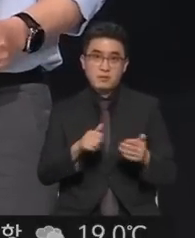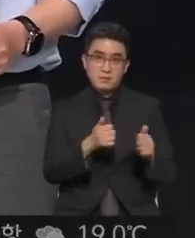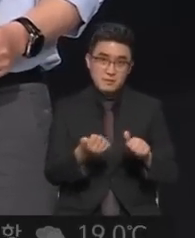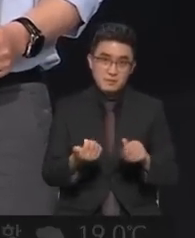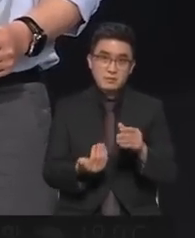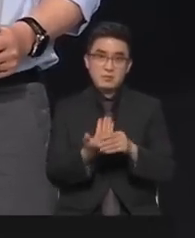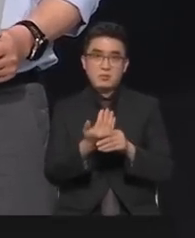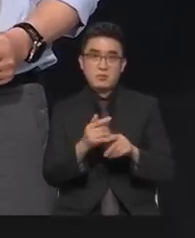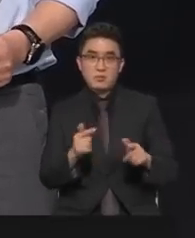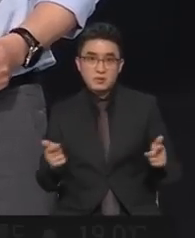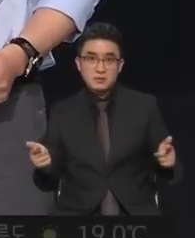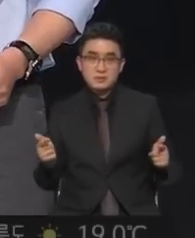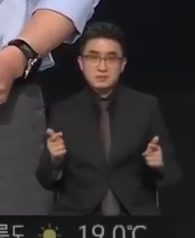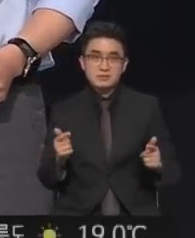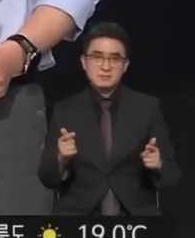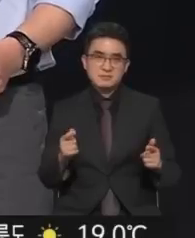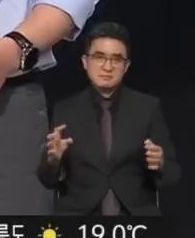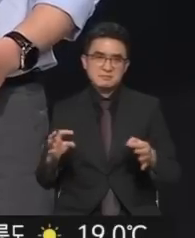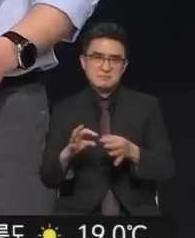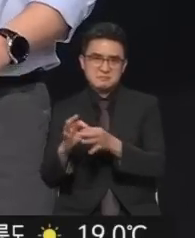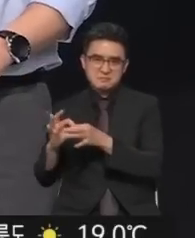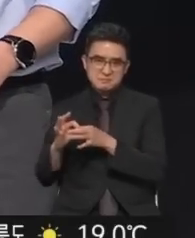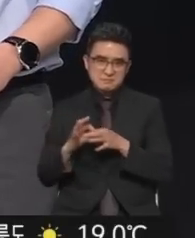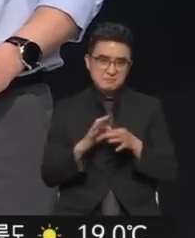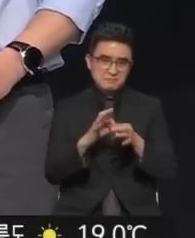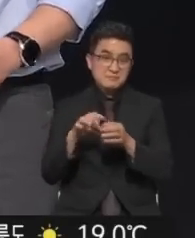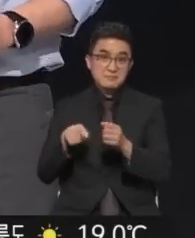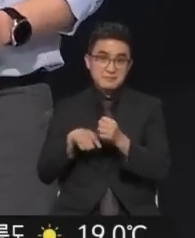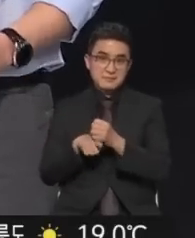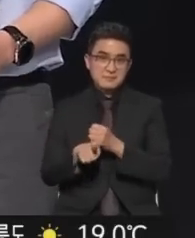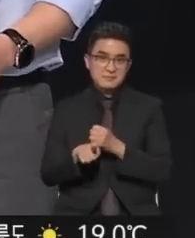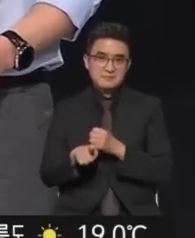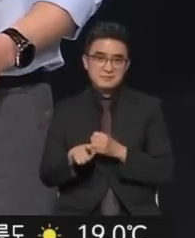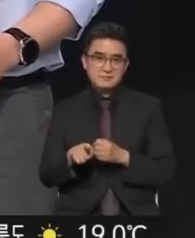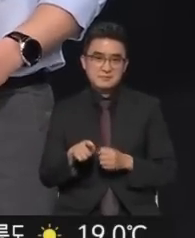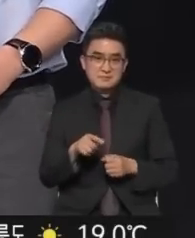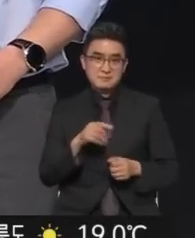큰 맥락이 있는 게 아니냐 이렇게 의심하고 있습니다. 바로